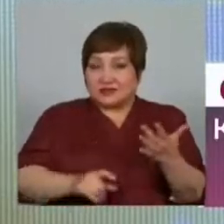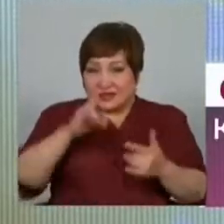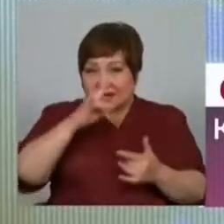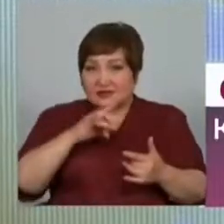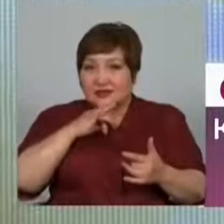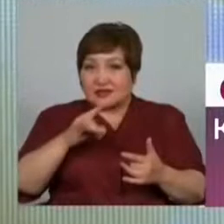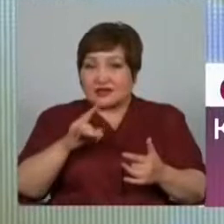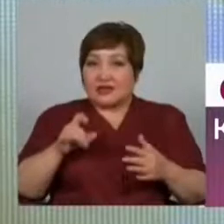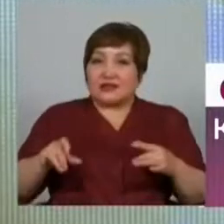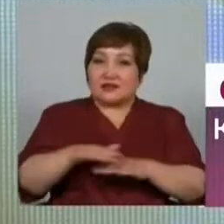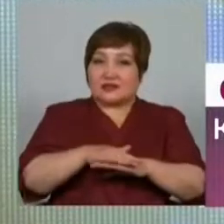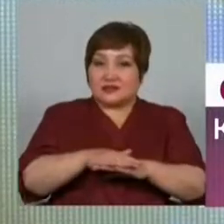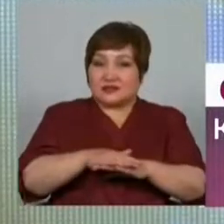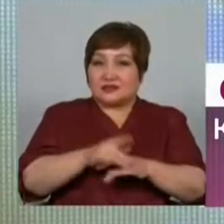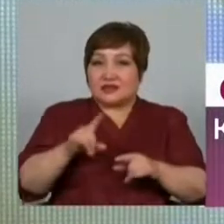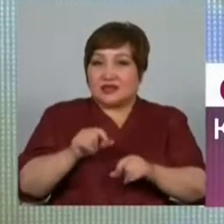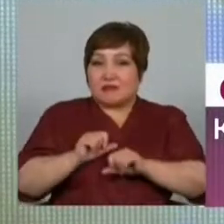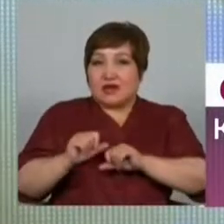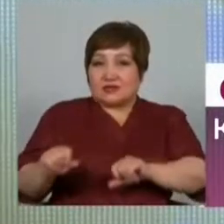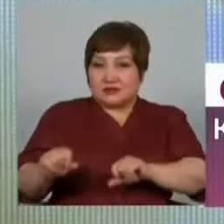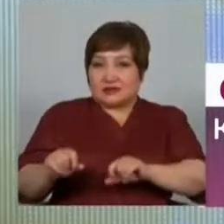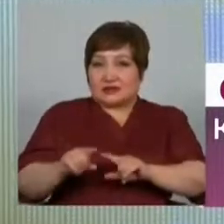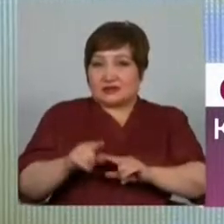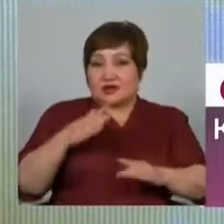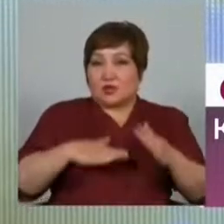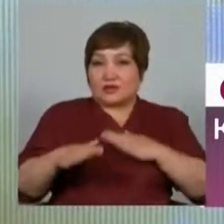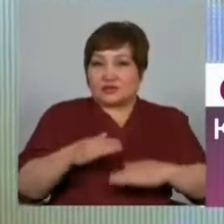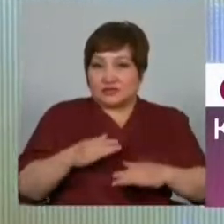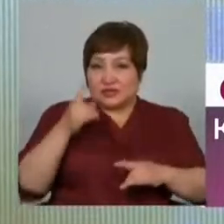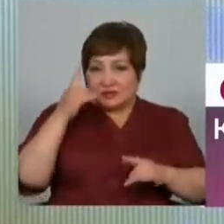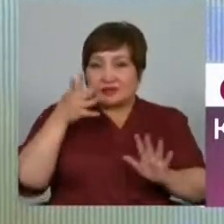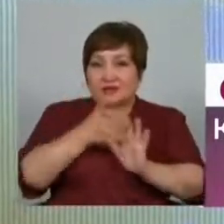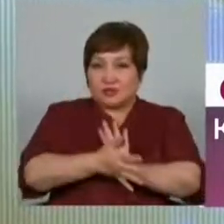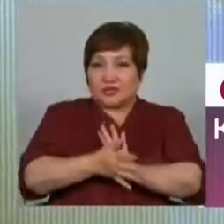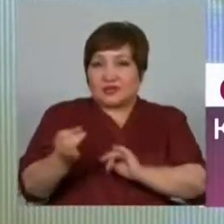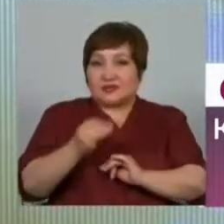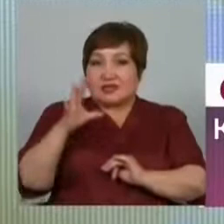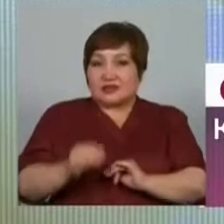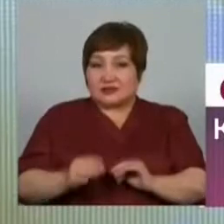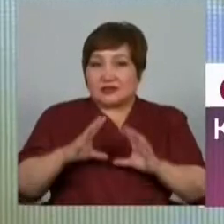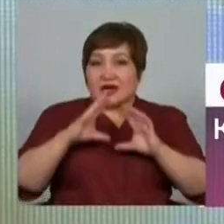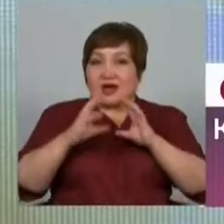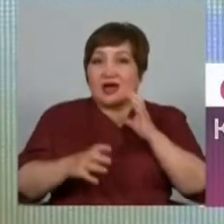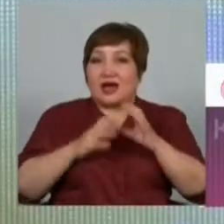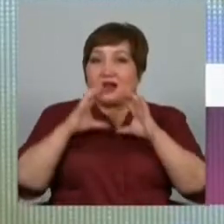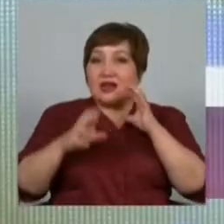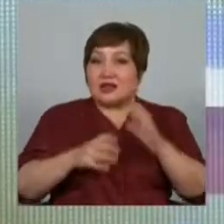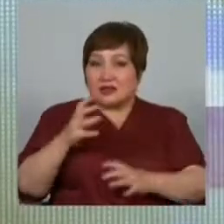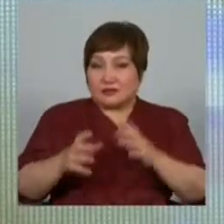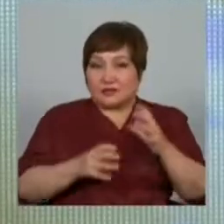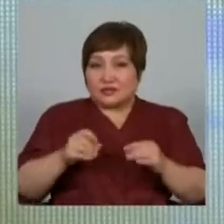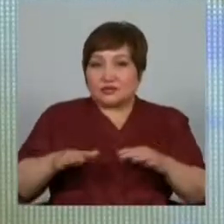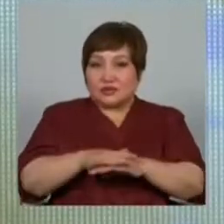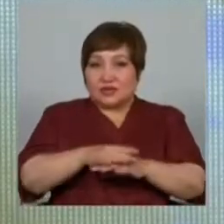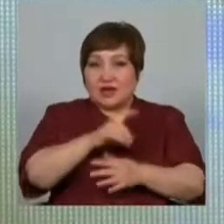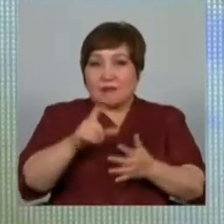сан ғасырлық мұны мен қуанышын, танымы мен тарихын әлем жұртшылығына поэзия тілімен таныстырған